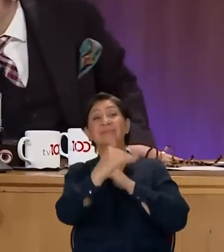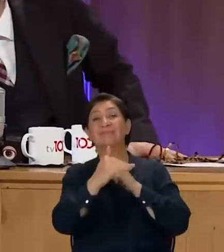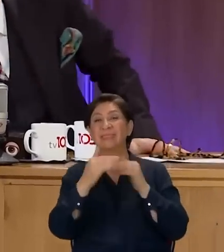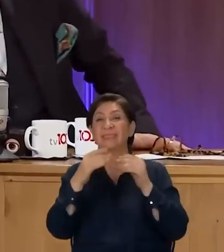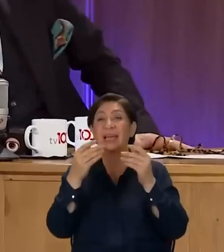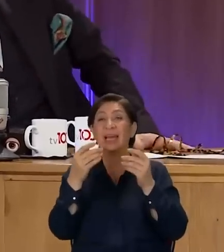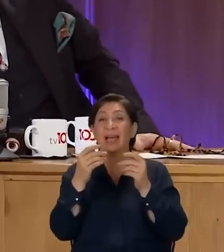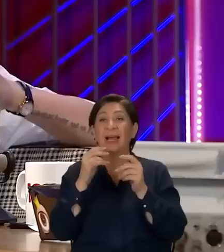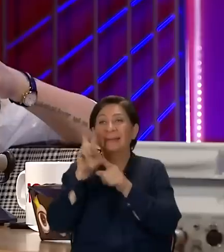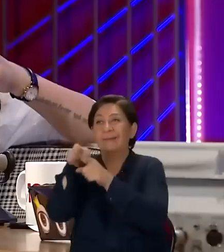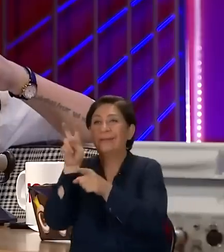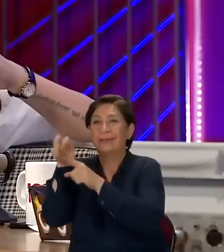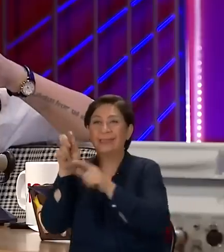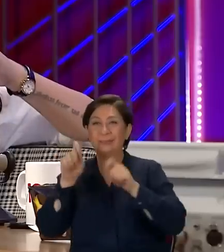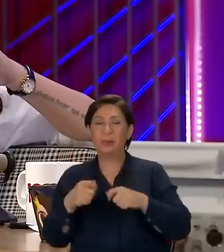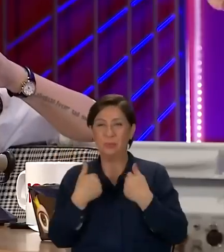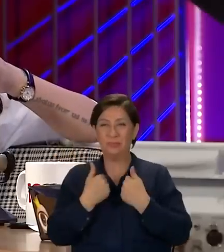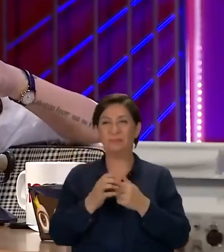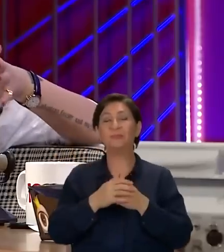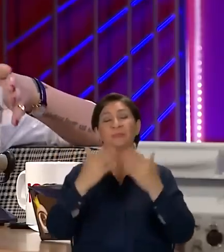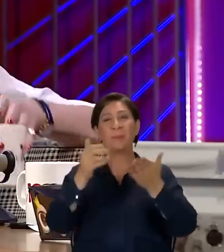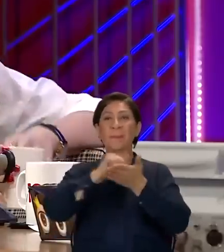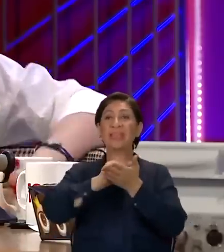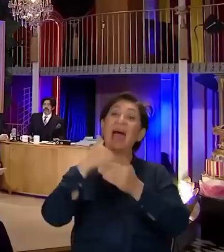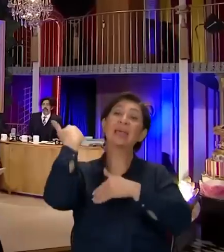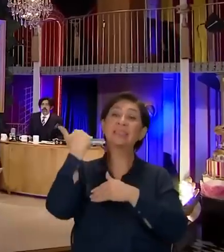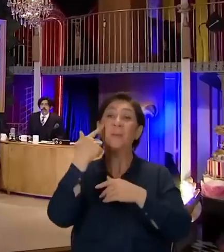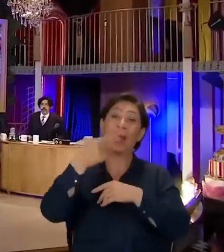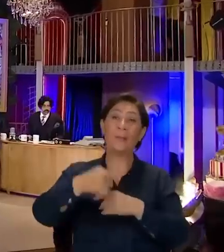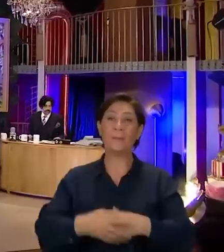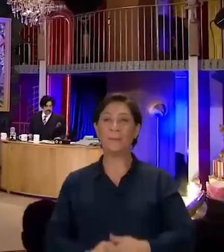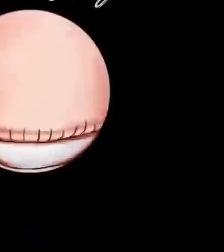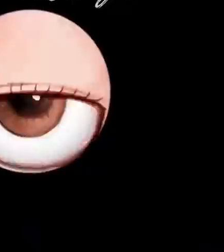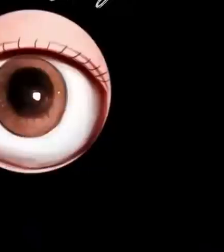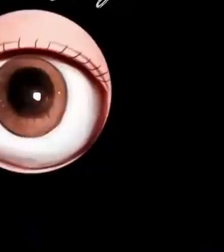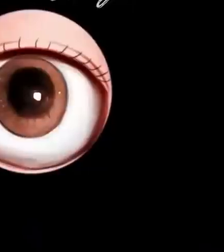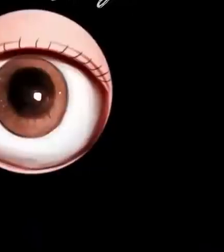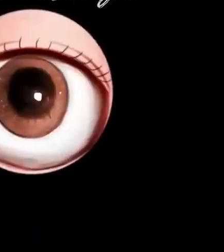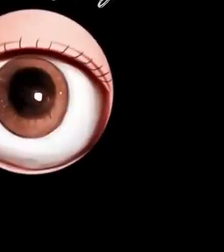Herkese çöküyorum. Peki medya arkasına bakalım.